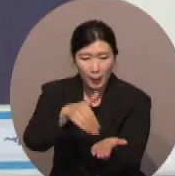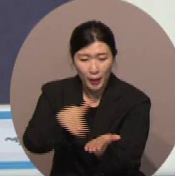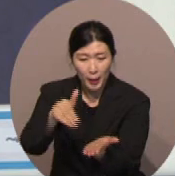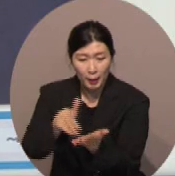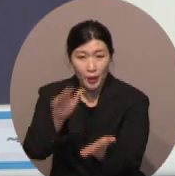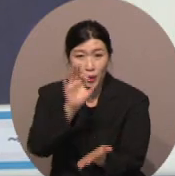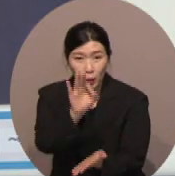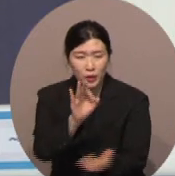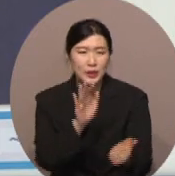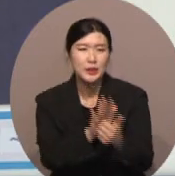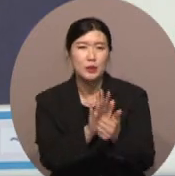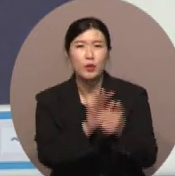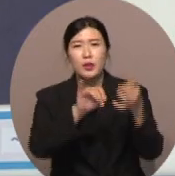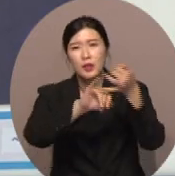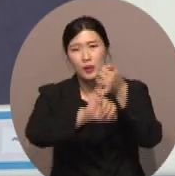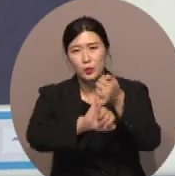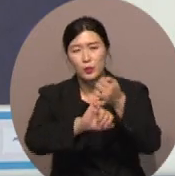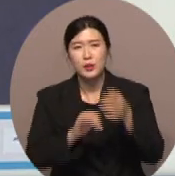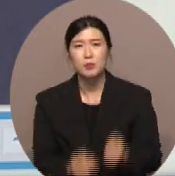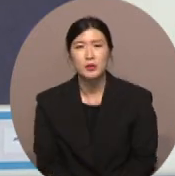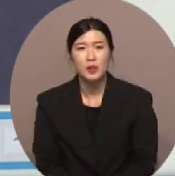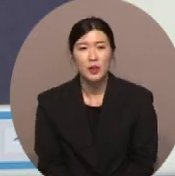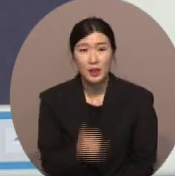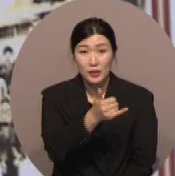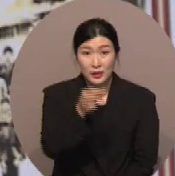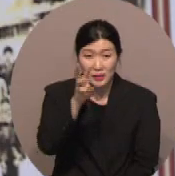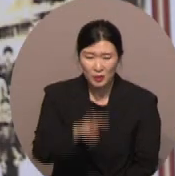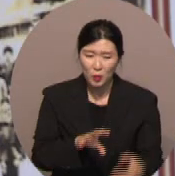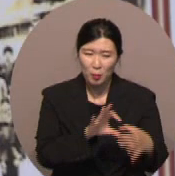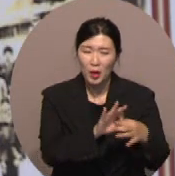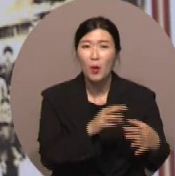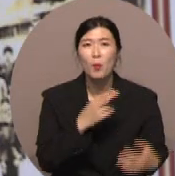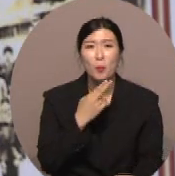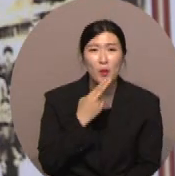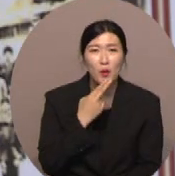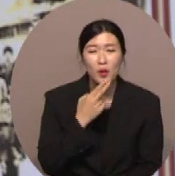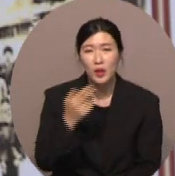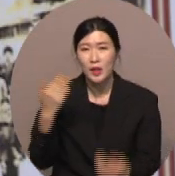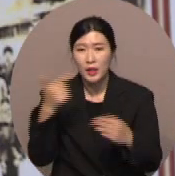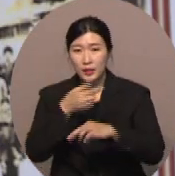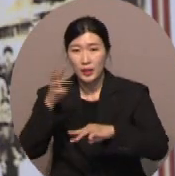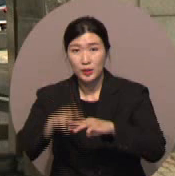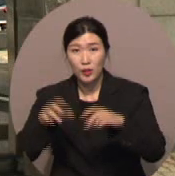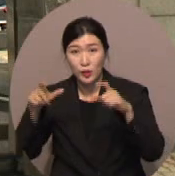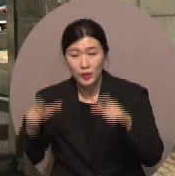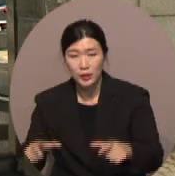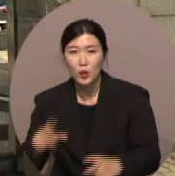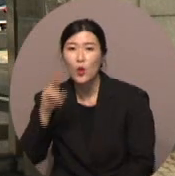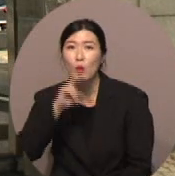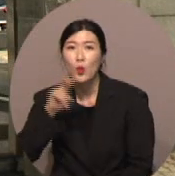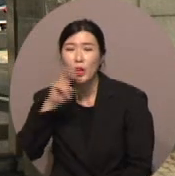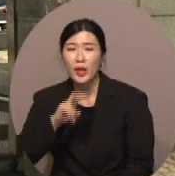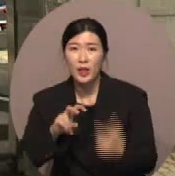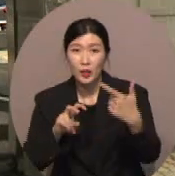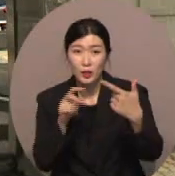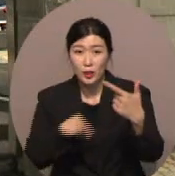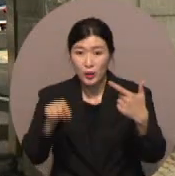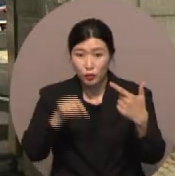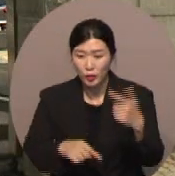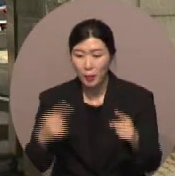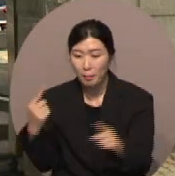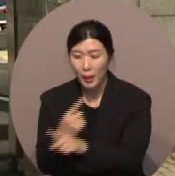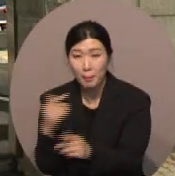지원할 예정입니다. 세종에는 관련 학교가 없고 대전에선 친일 행적자가 만든 교가를 사용하는 학교